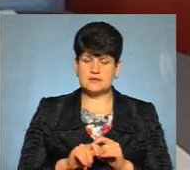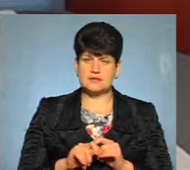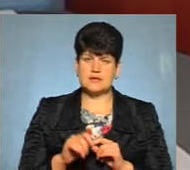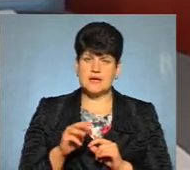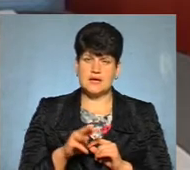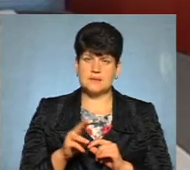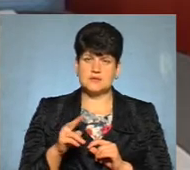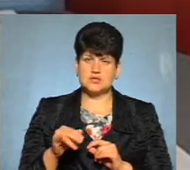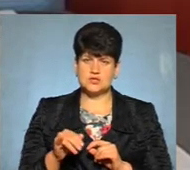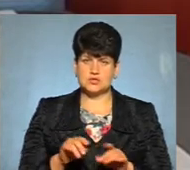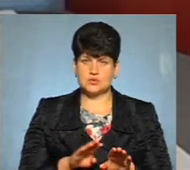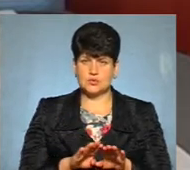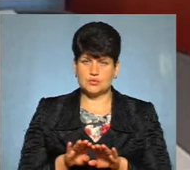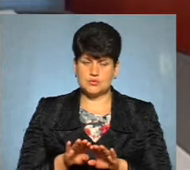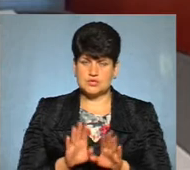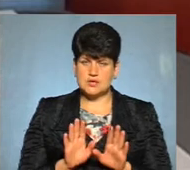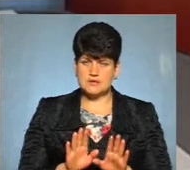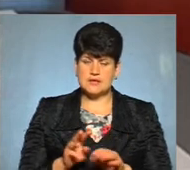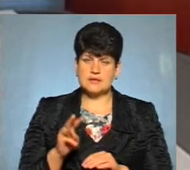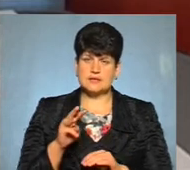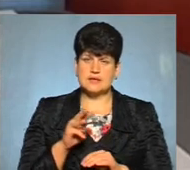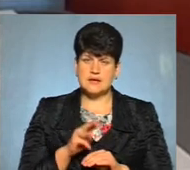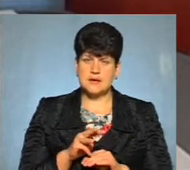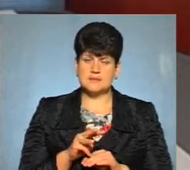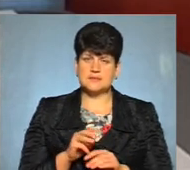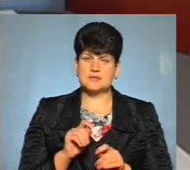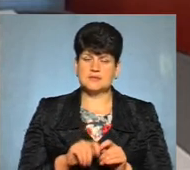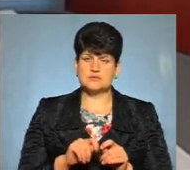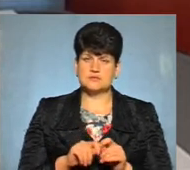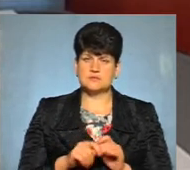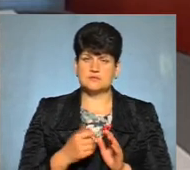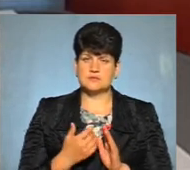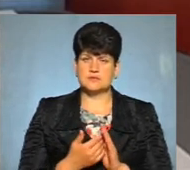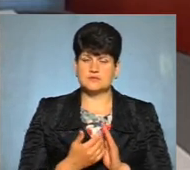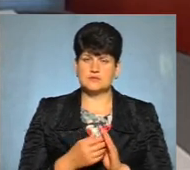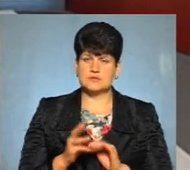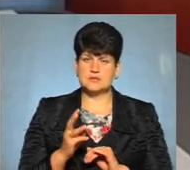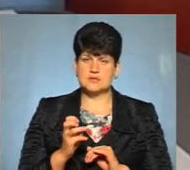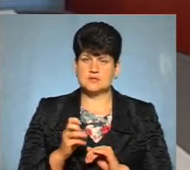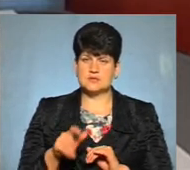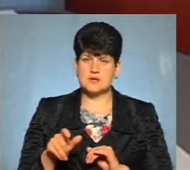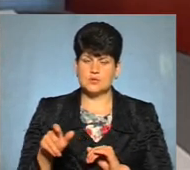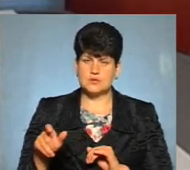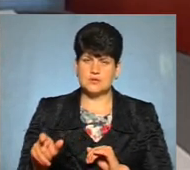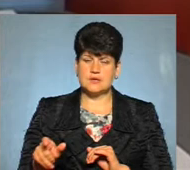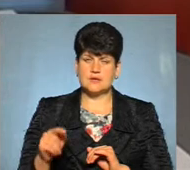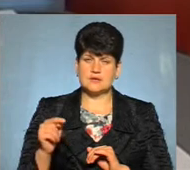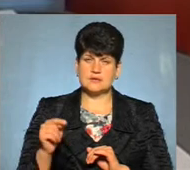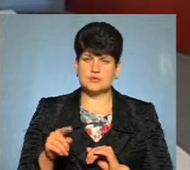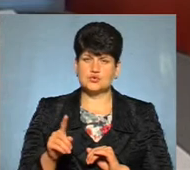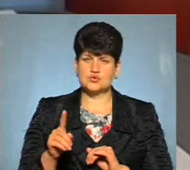МІГ одночасно. На М тестувалися близько 300, а десь